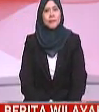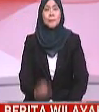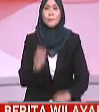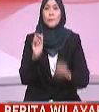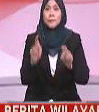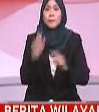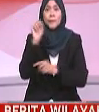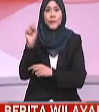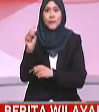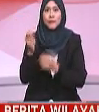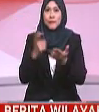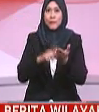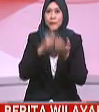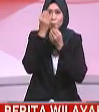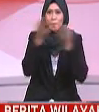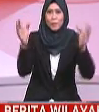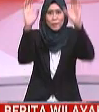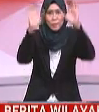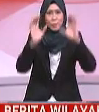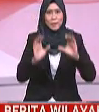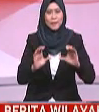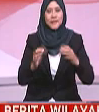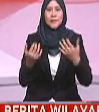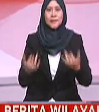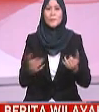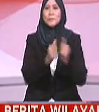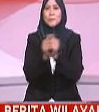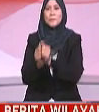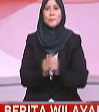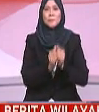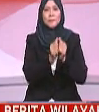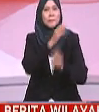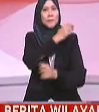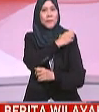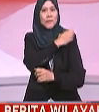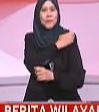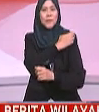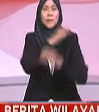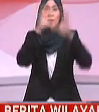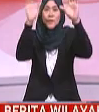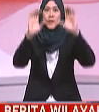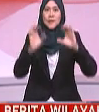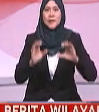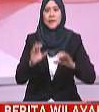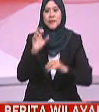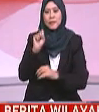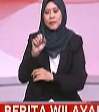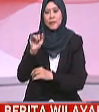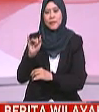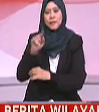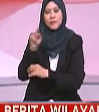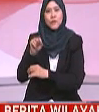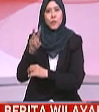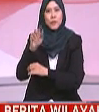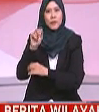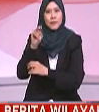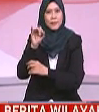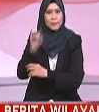Baiklah saudara, untuk laporan cuaca semasa kita terus saja bersama Pegawai Meteorologi Malaysia iaitu Syazwani Yahya. Silakan.